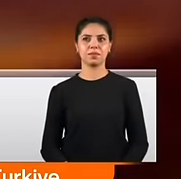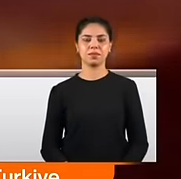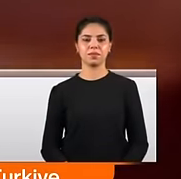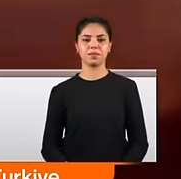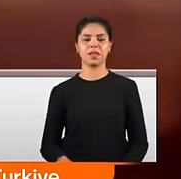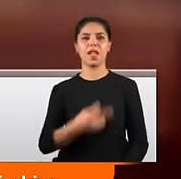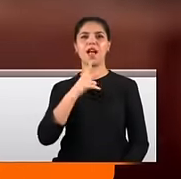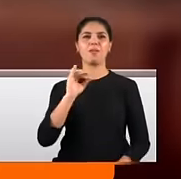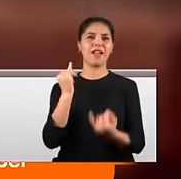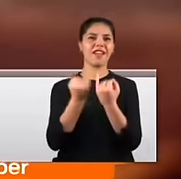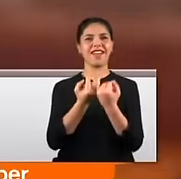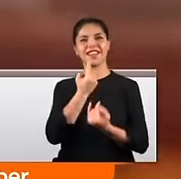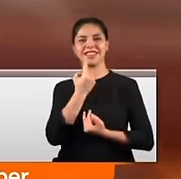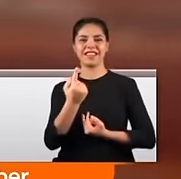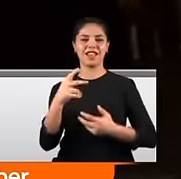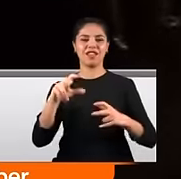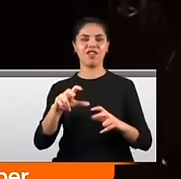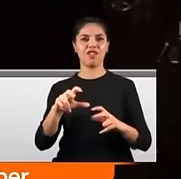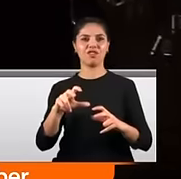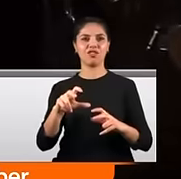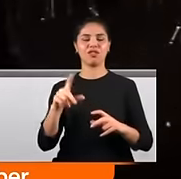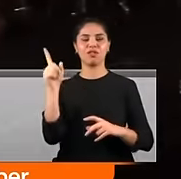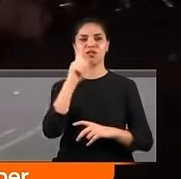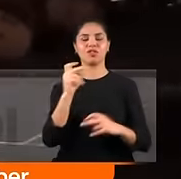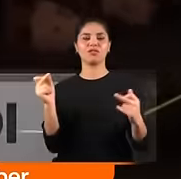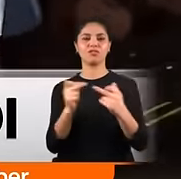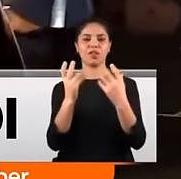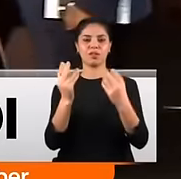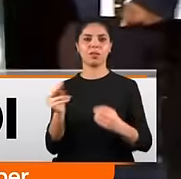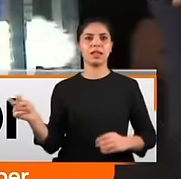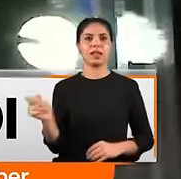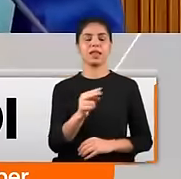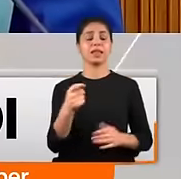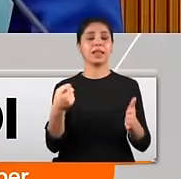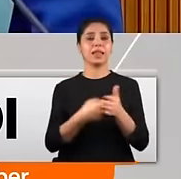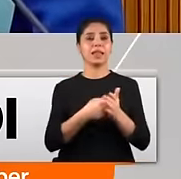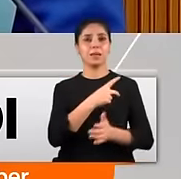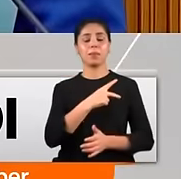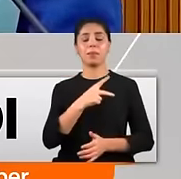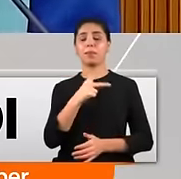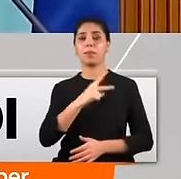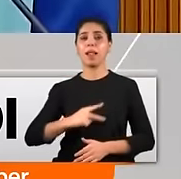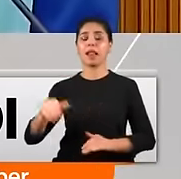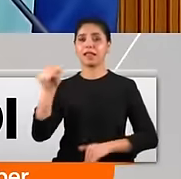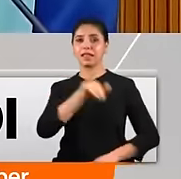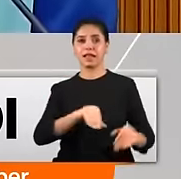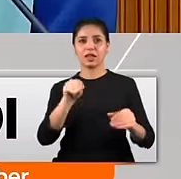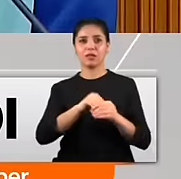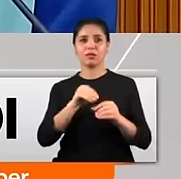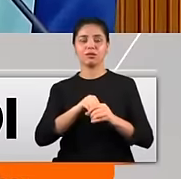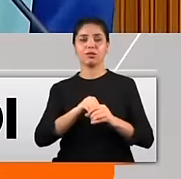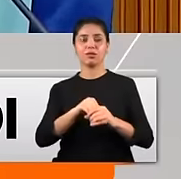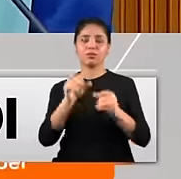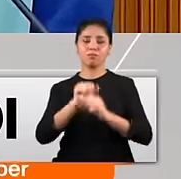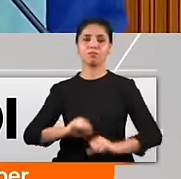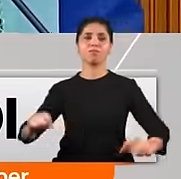Abla kardeşin arasına koltuk sevdası girdi. İki isim yerel seçim için kılıçları çekti. Seçimden önce Berlin'i,